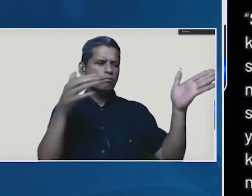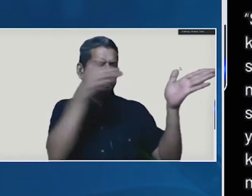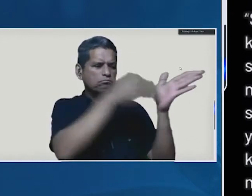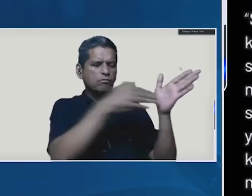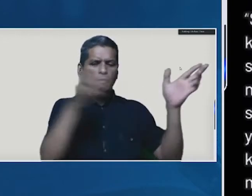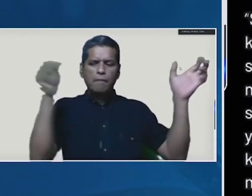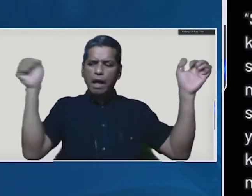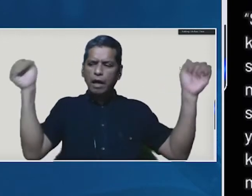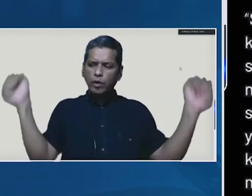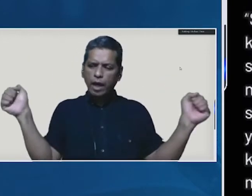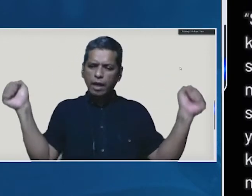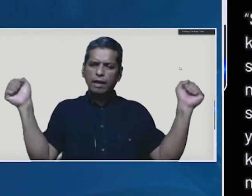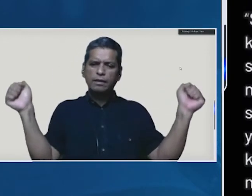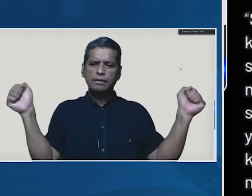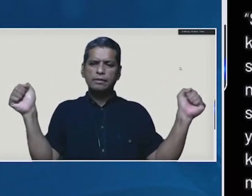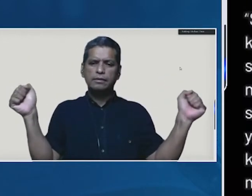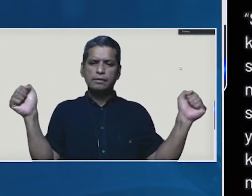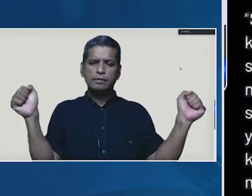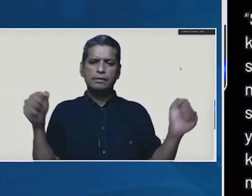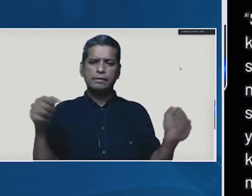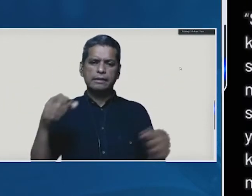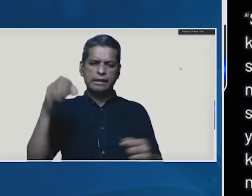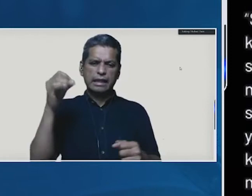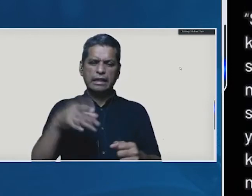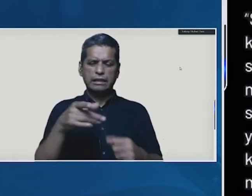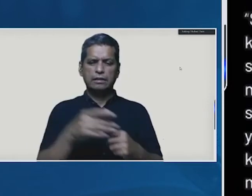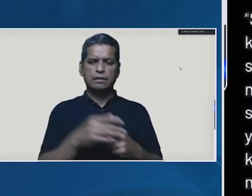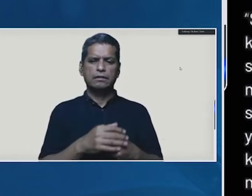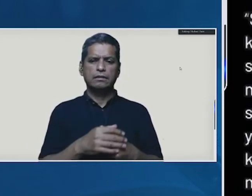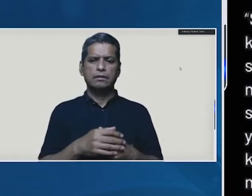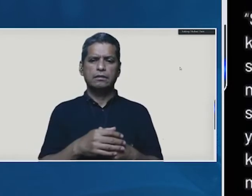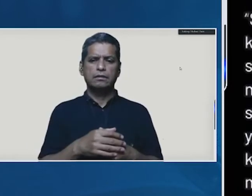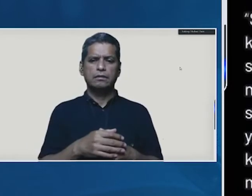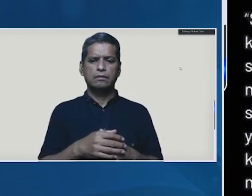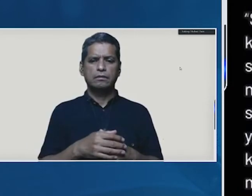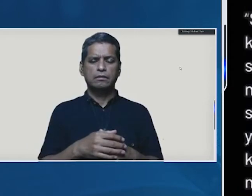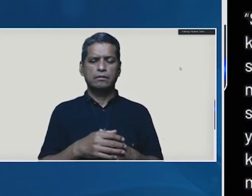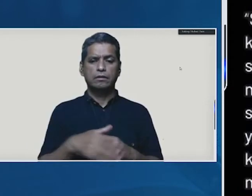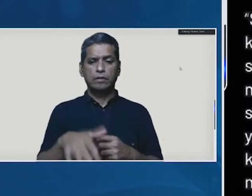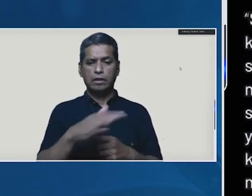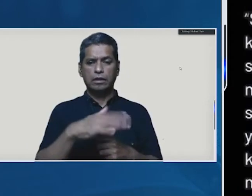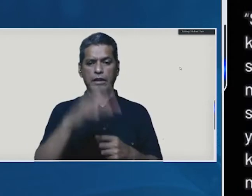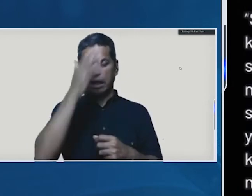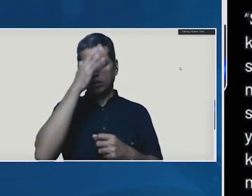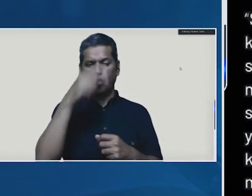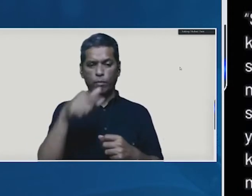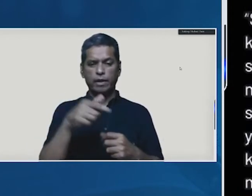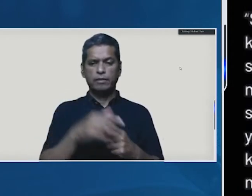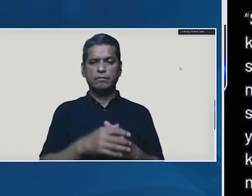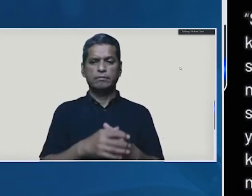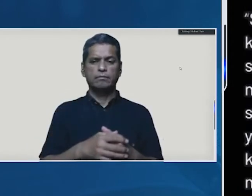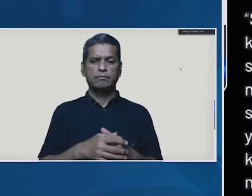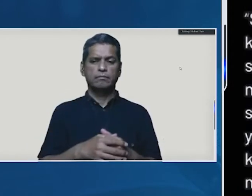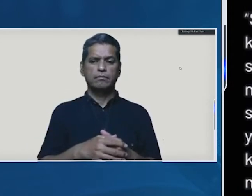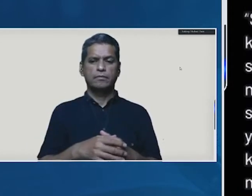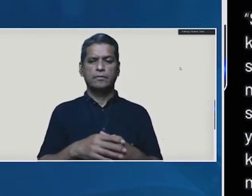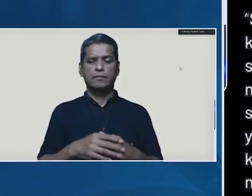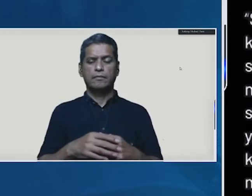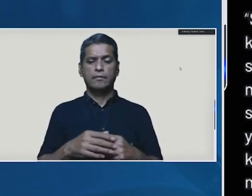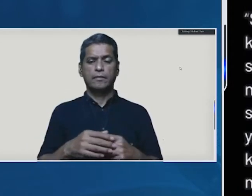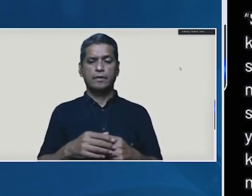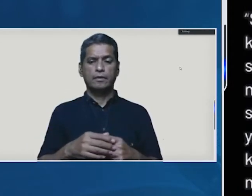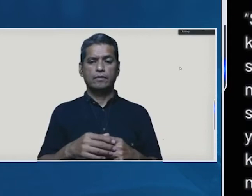dan kekerasan daripada nebukad ada pada kerajaan Roma ini dirasakan oleh